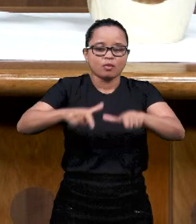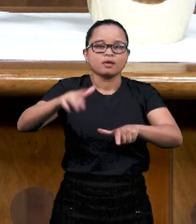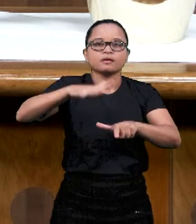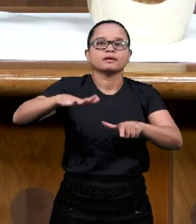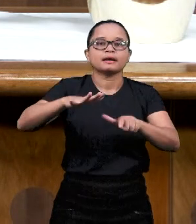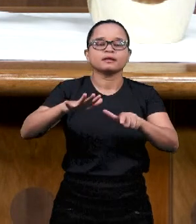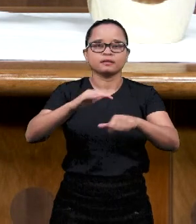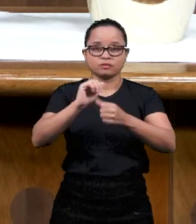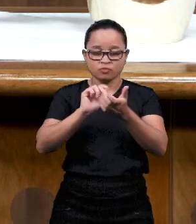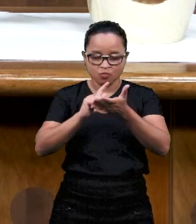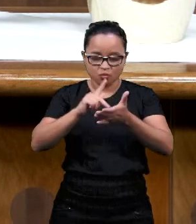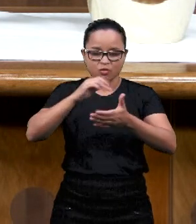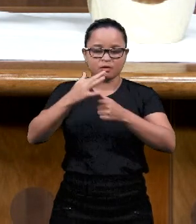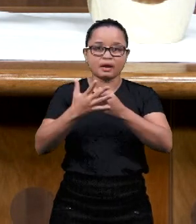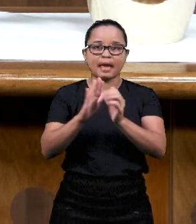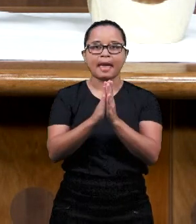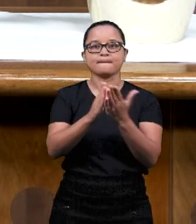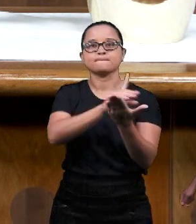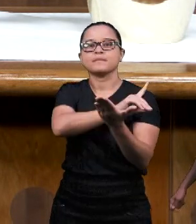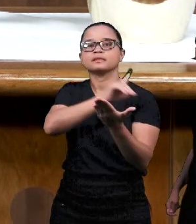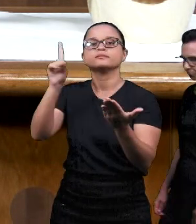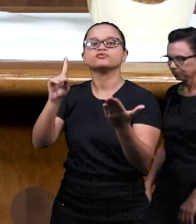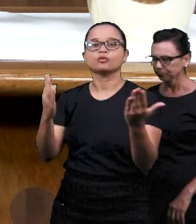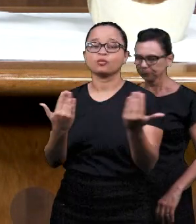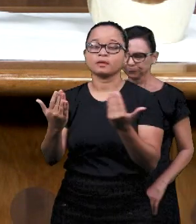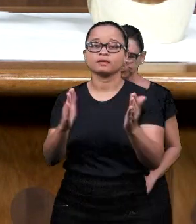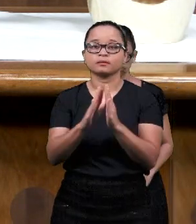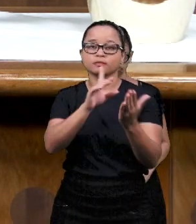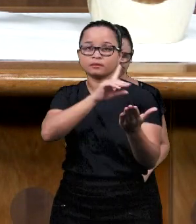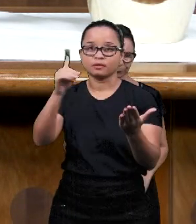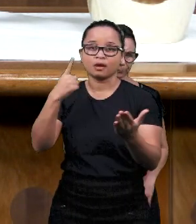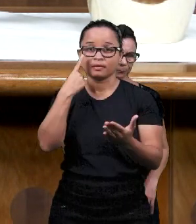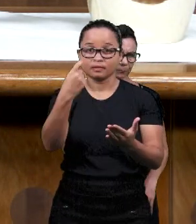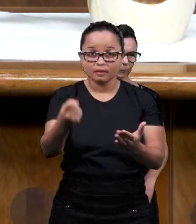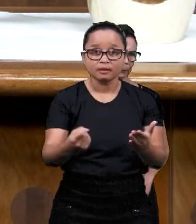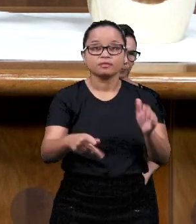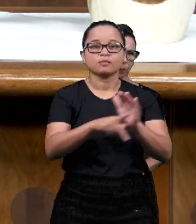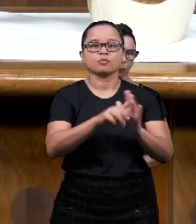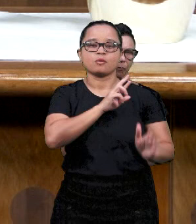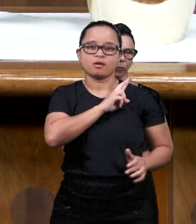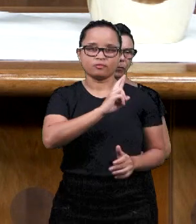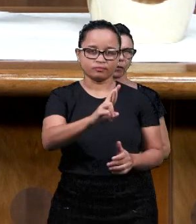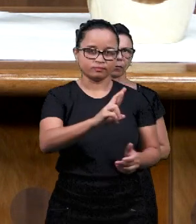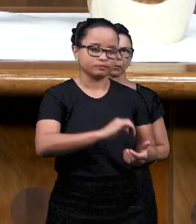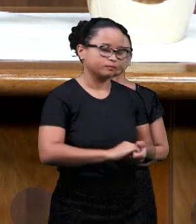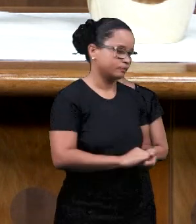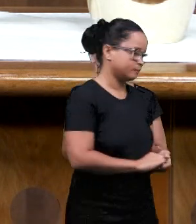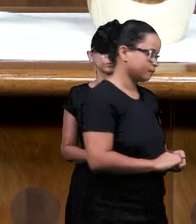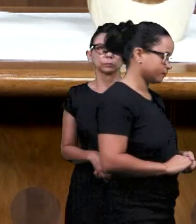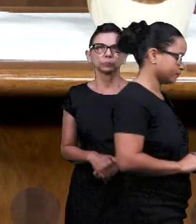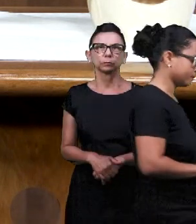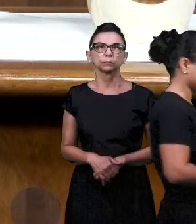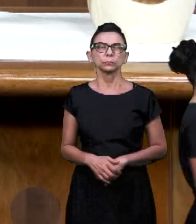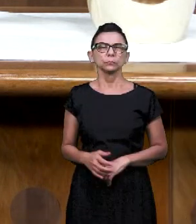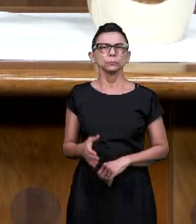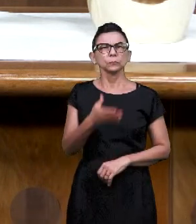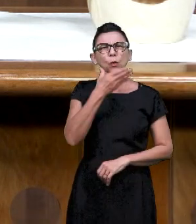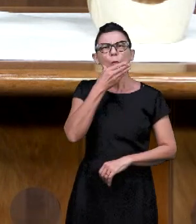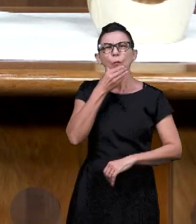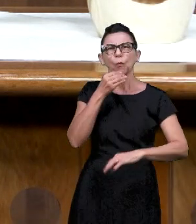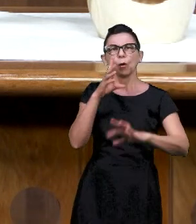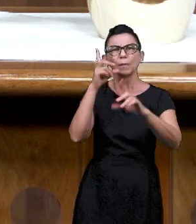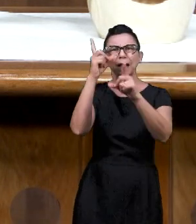des intérêts religieux. Très bien répondu. Un homme a trouvé et a caché, dit la parabole, ou il a trouvé